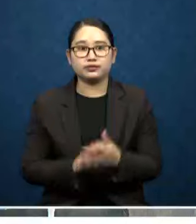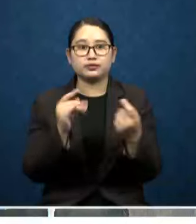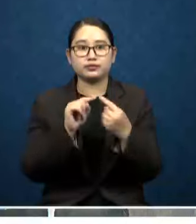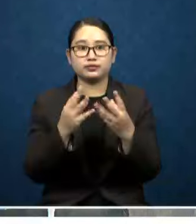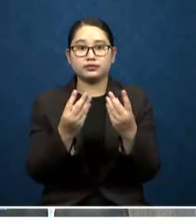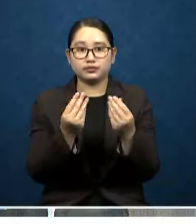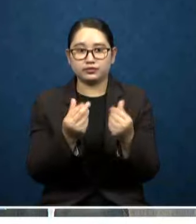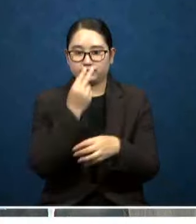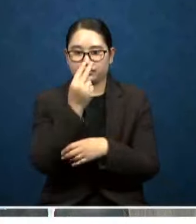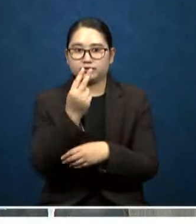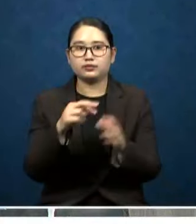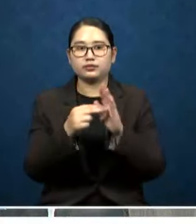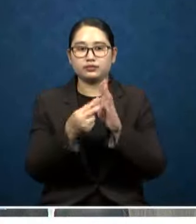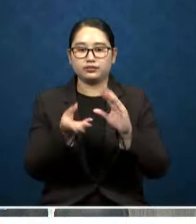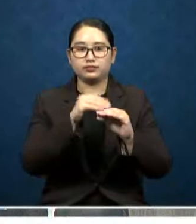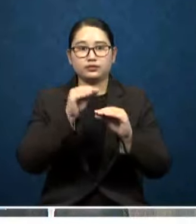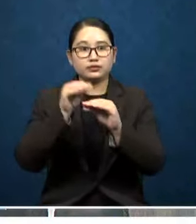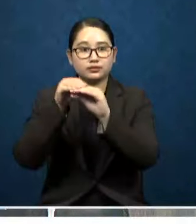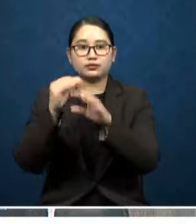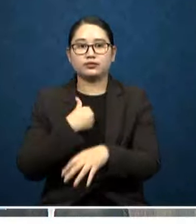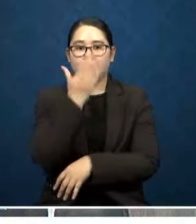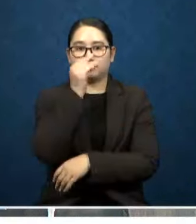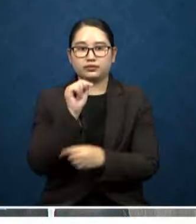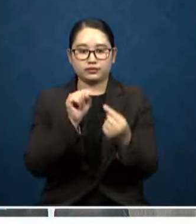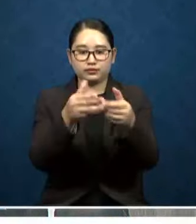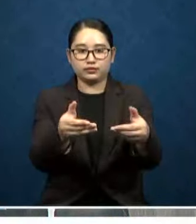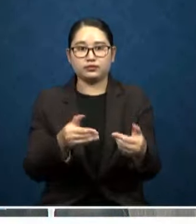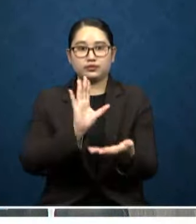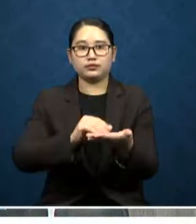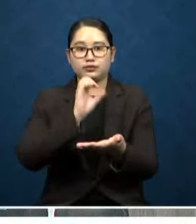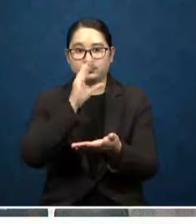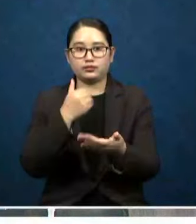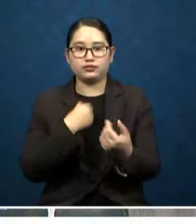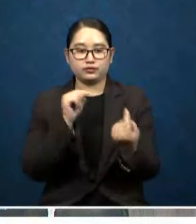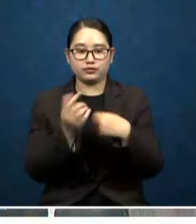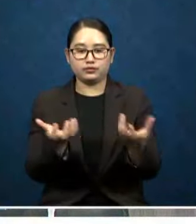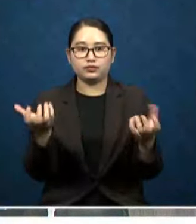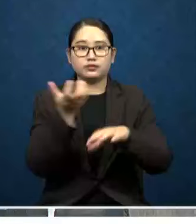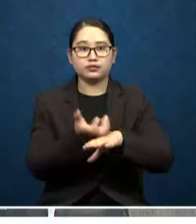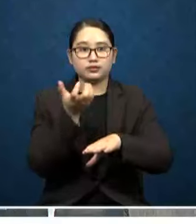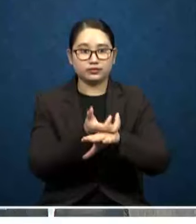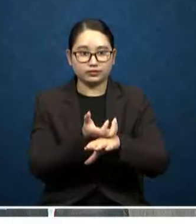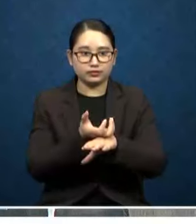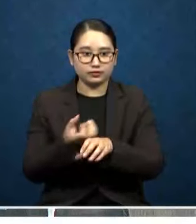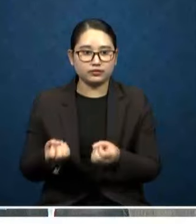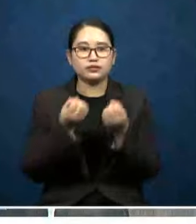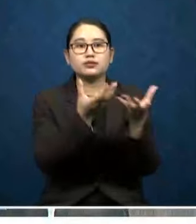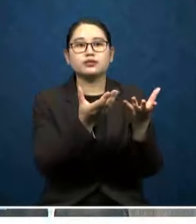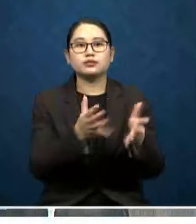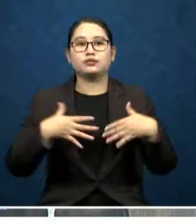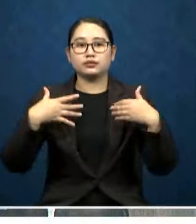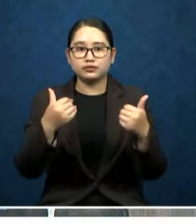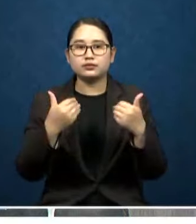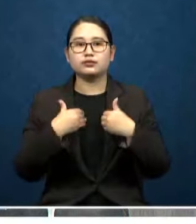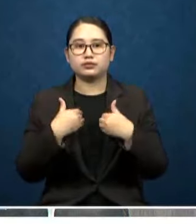ตัวเลขที่มันมีแนวโน้มที่จะเพิ่มมากขึ้นเรื่อยๆเพราะตามรายงานนี้แหละครับเป็นระบบการขนส่งสินค้าที่สะดวกที่สุดคล่อง